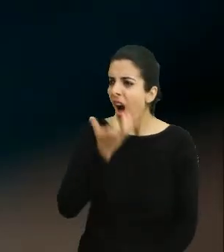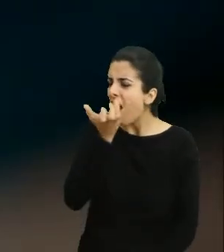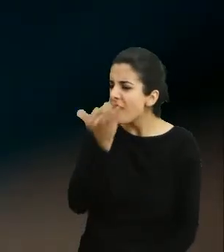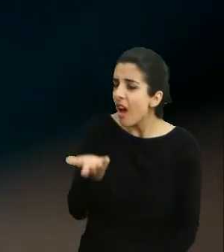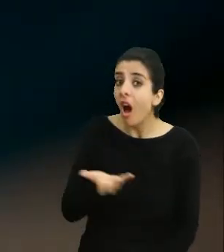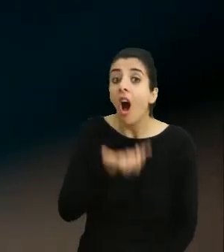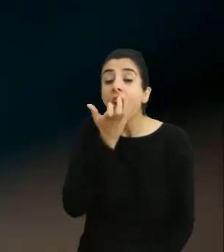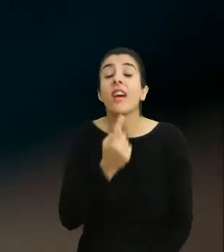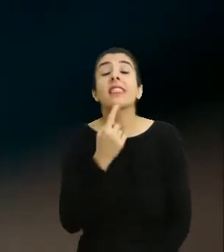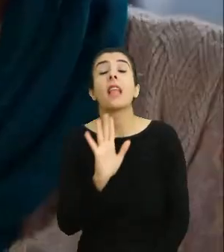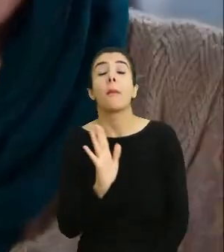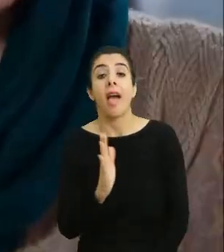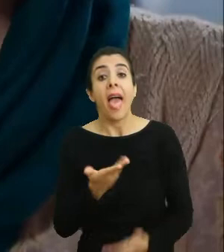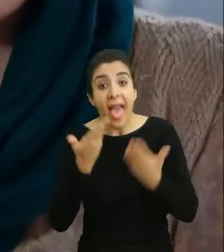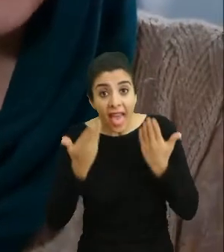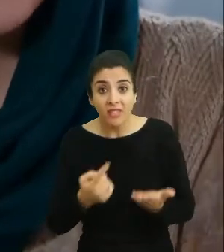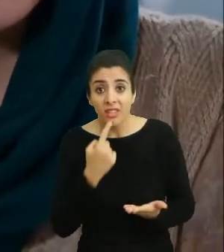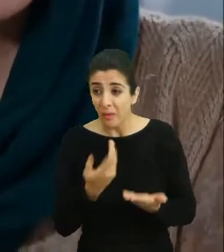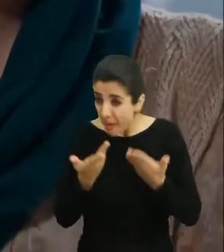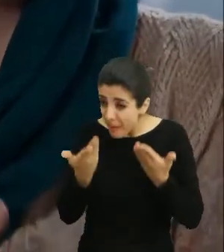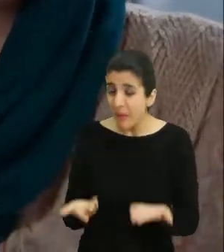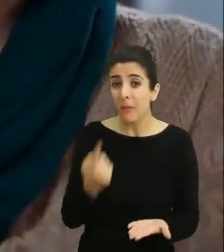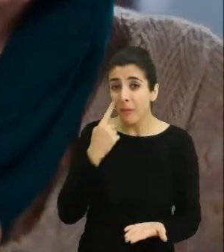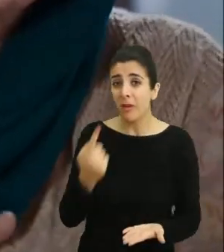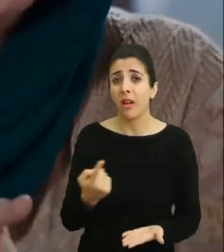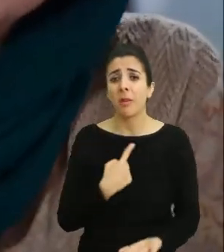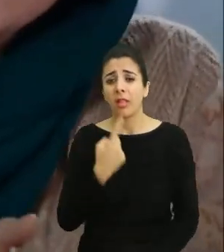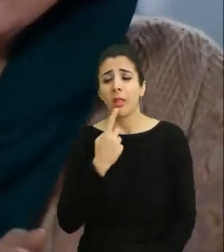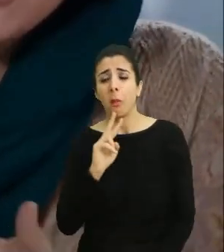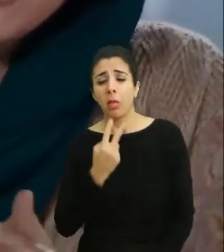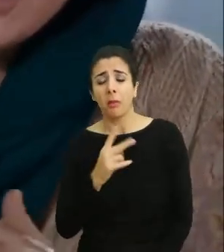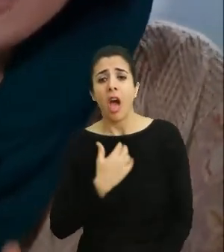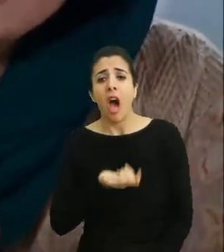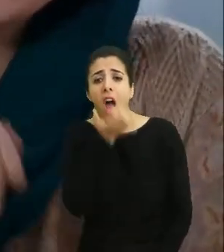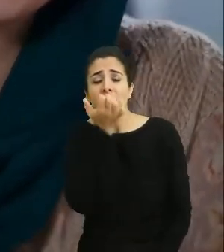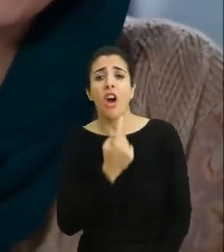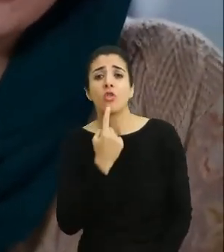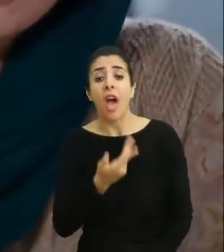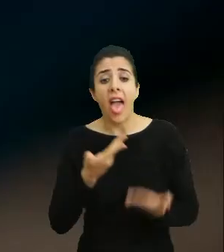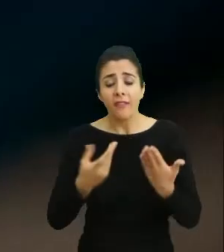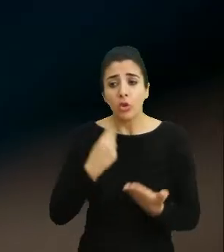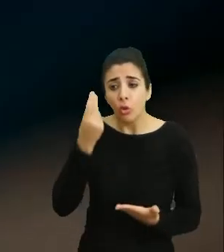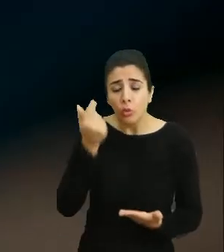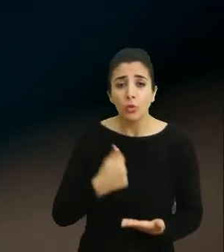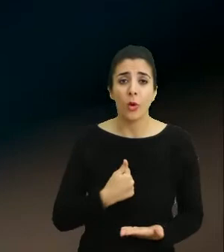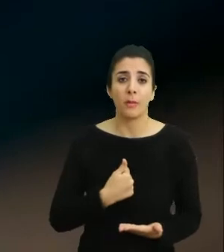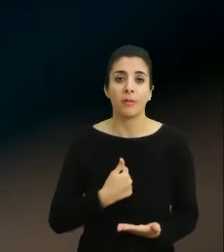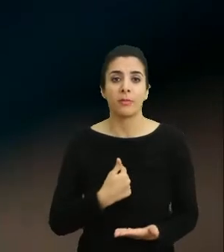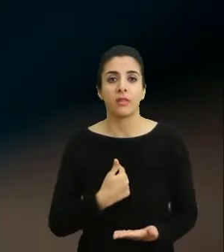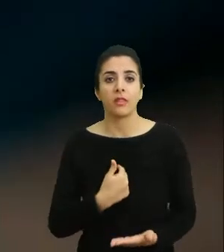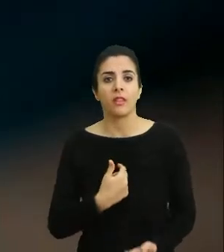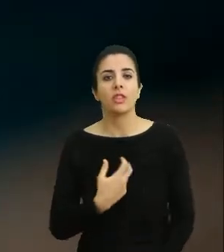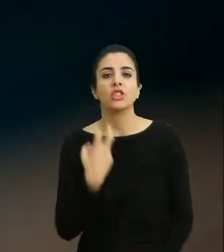değil, evet diyeceksin. Bak gördün mü? Dilim hep ayva diyor, evet unutuyor.